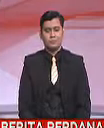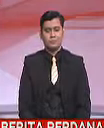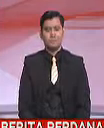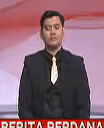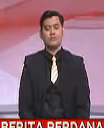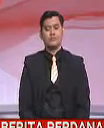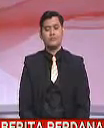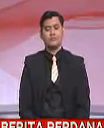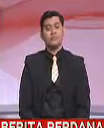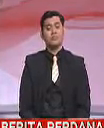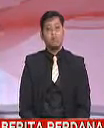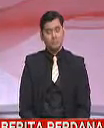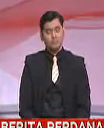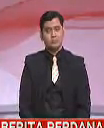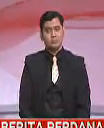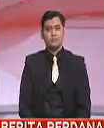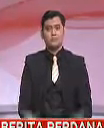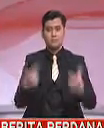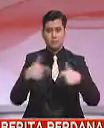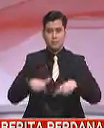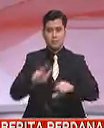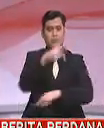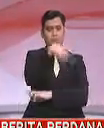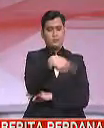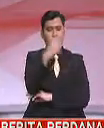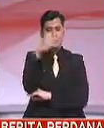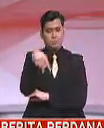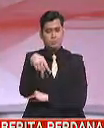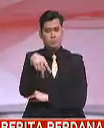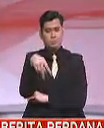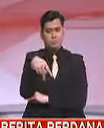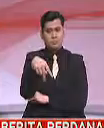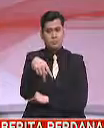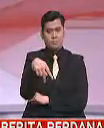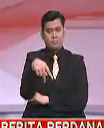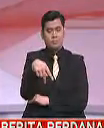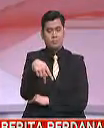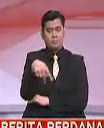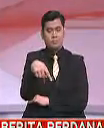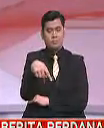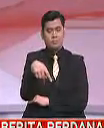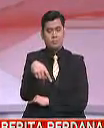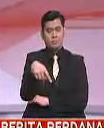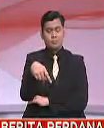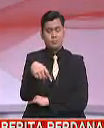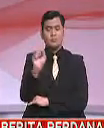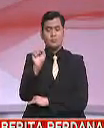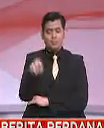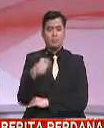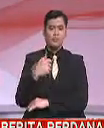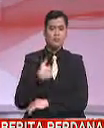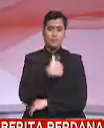Dan juga kebetulan pelaksanaan perintah PKP dan kita memang